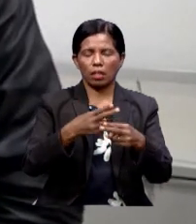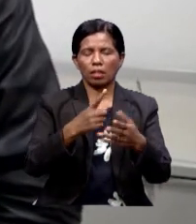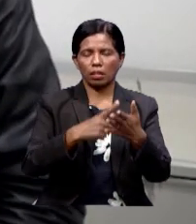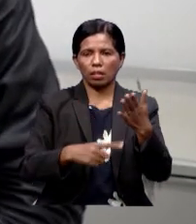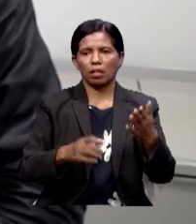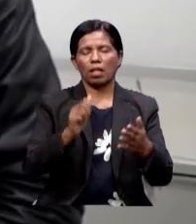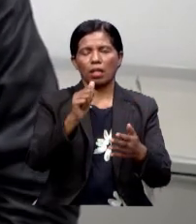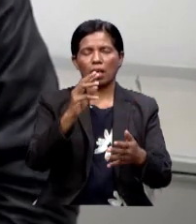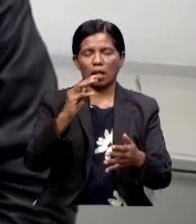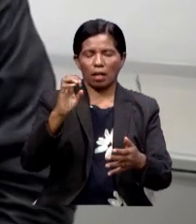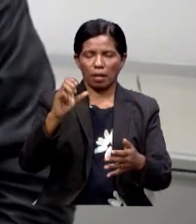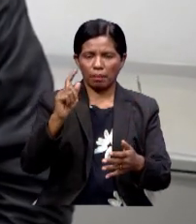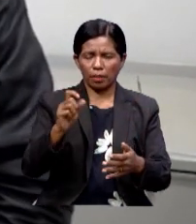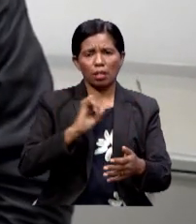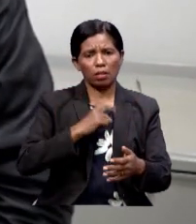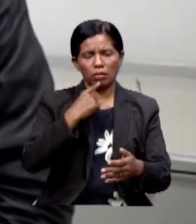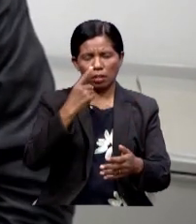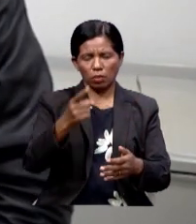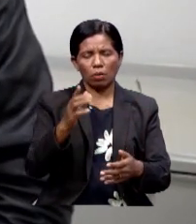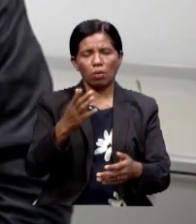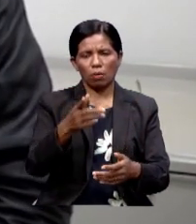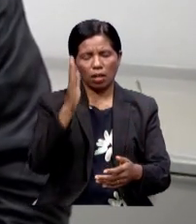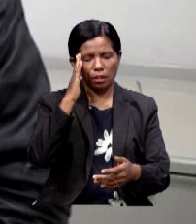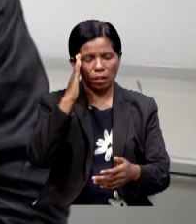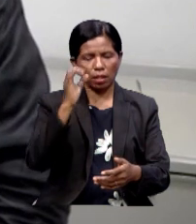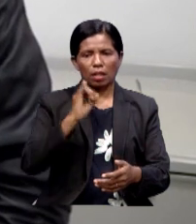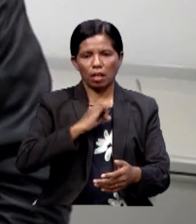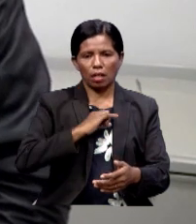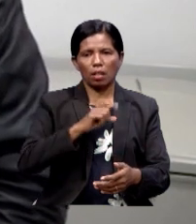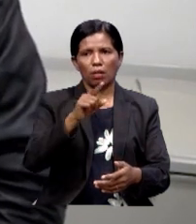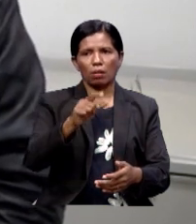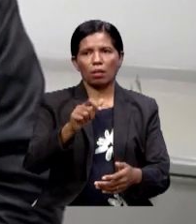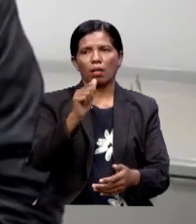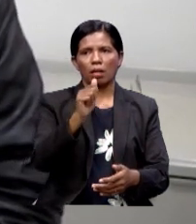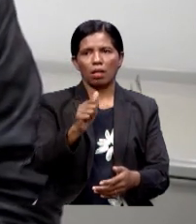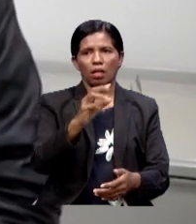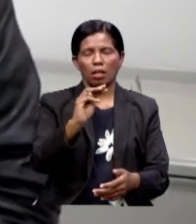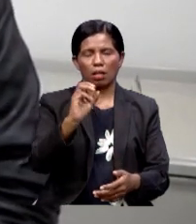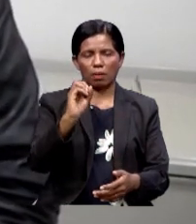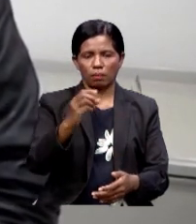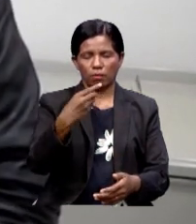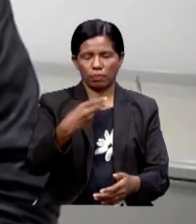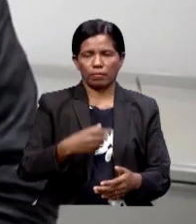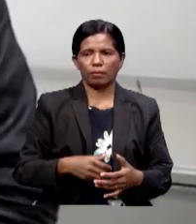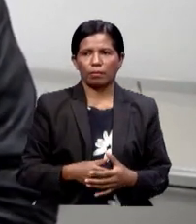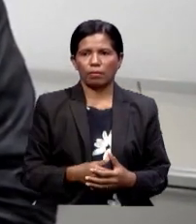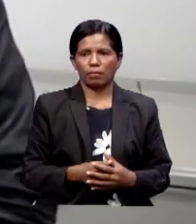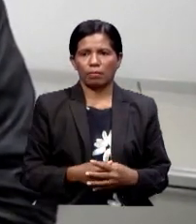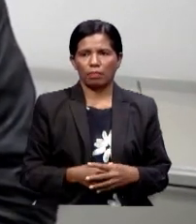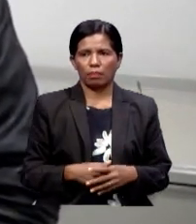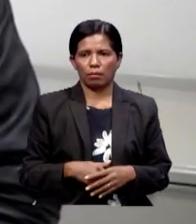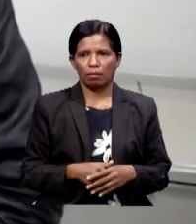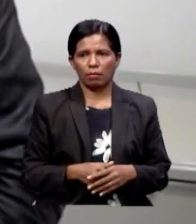nihatan Ahmed. Hau dehan bania okunye sehau, nia dehan o abu sehab netium. Eish ismak